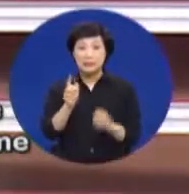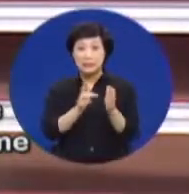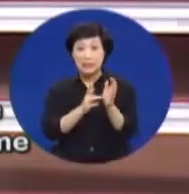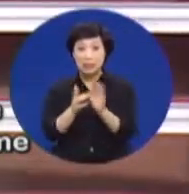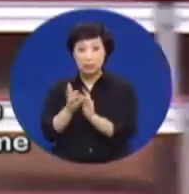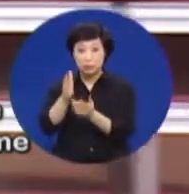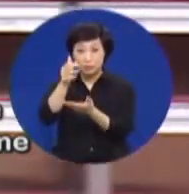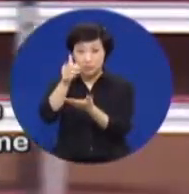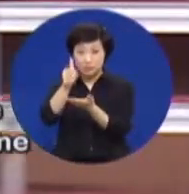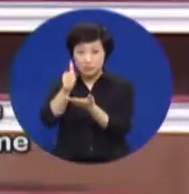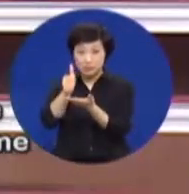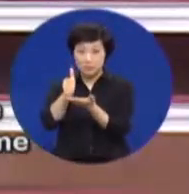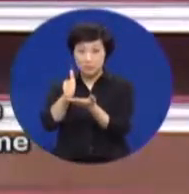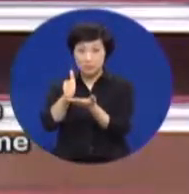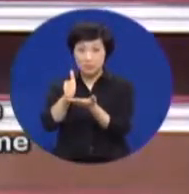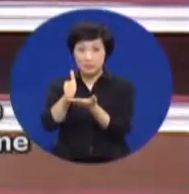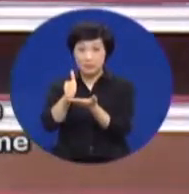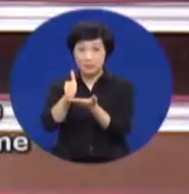예수님이